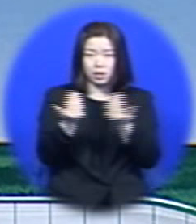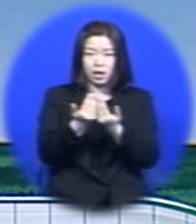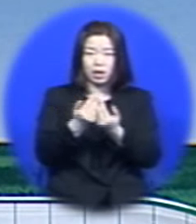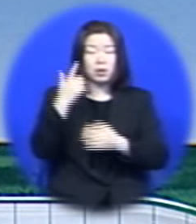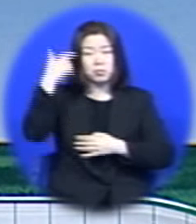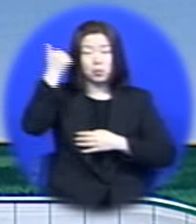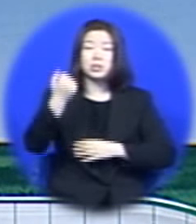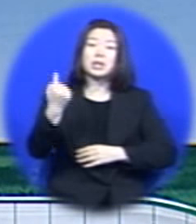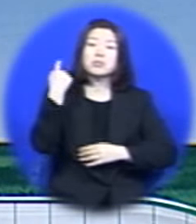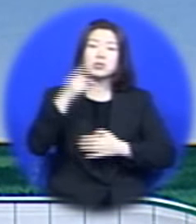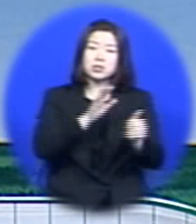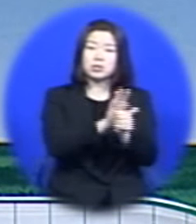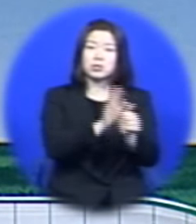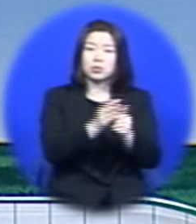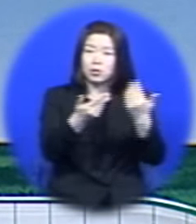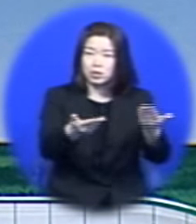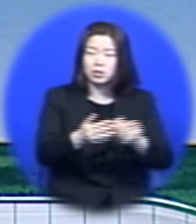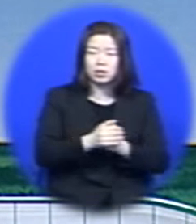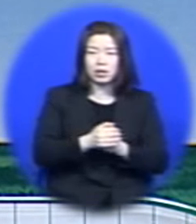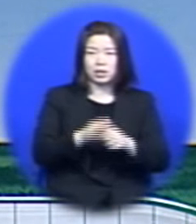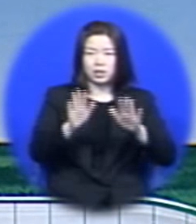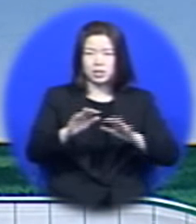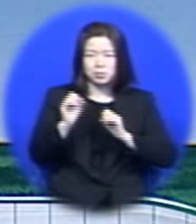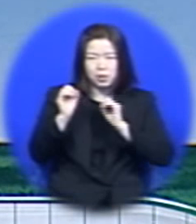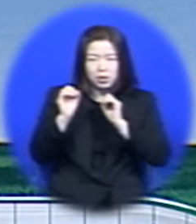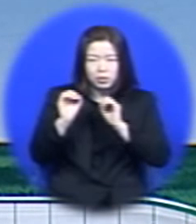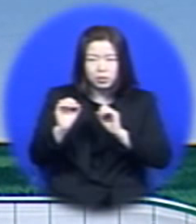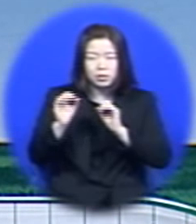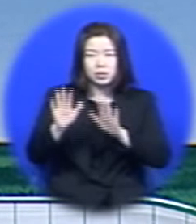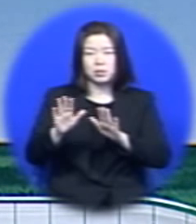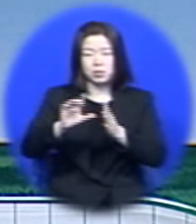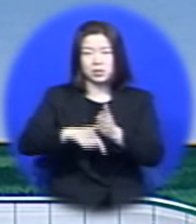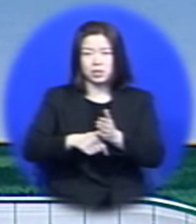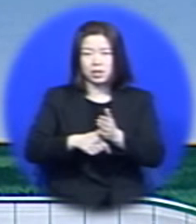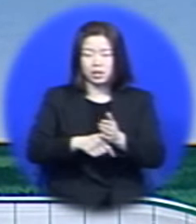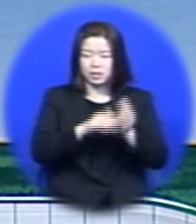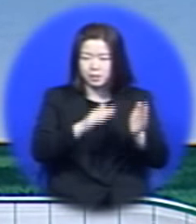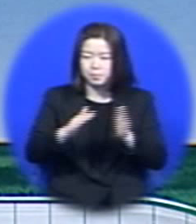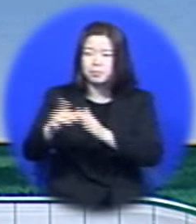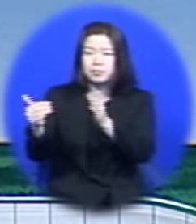뒤에 있습니다. 목사님, 이번 기회에 아예 정리하고 갑시다.